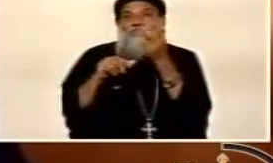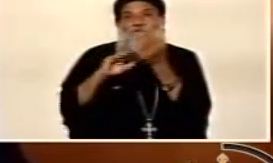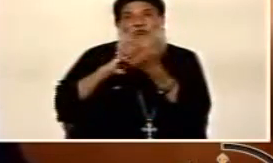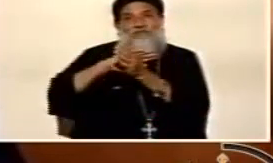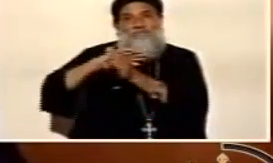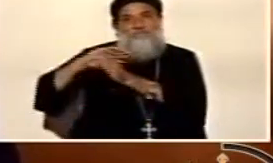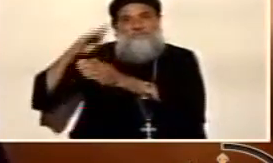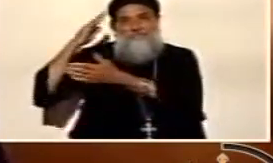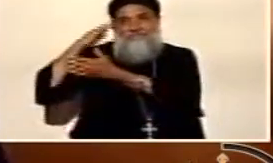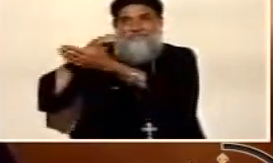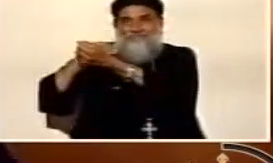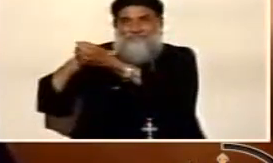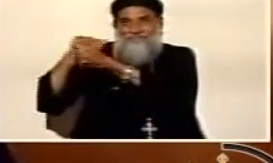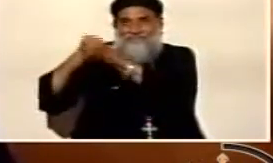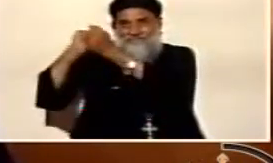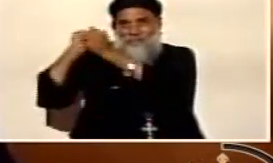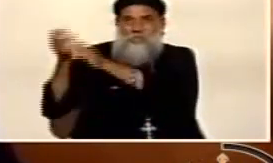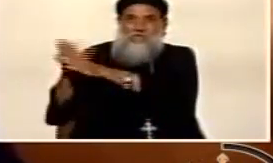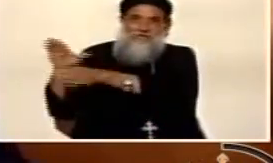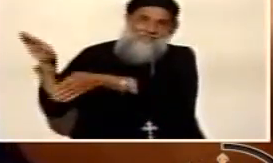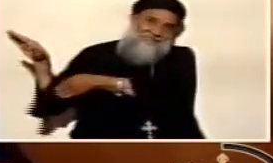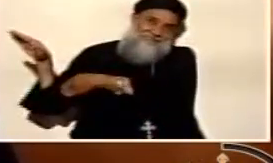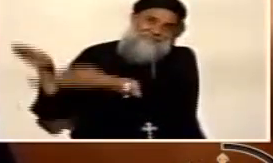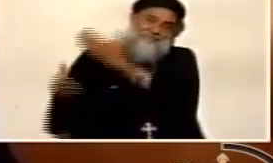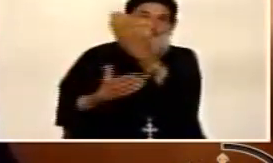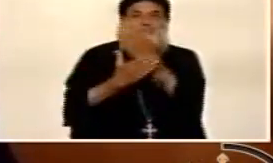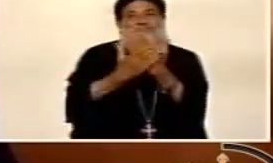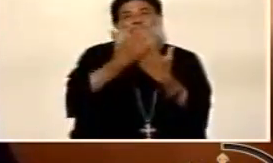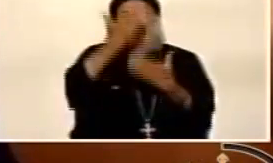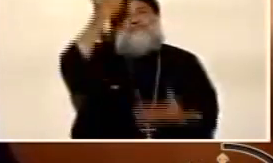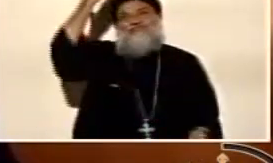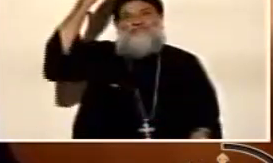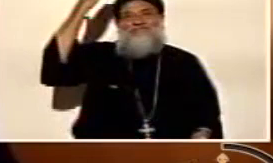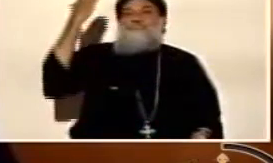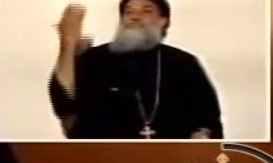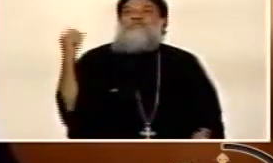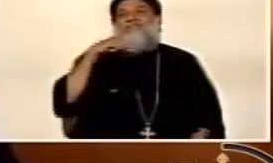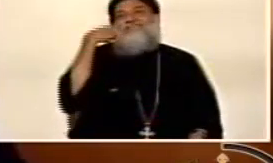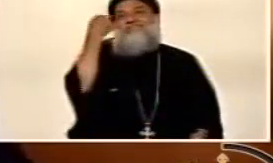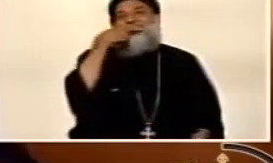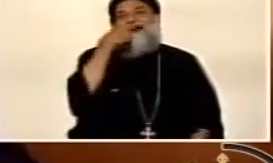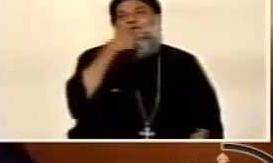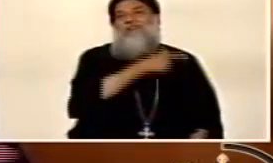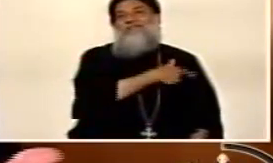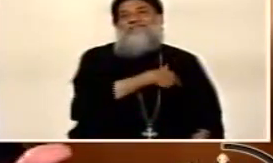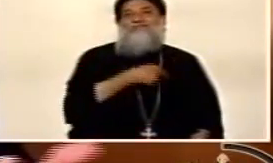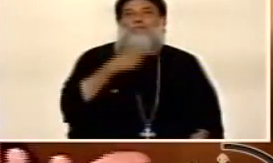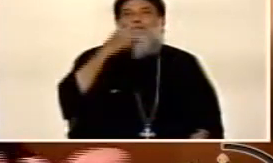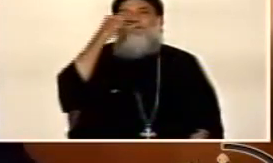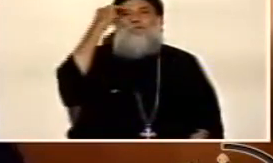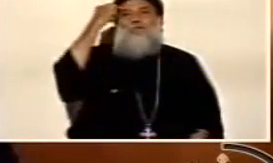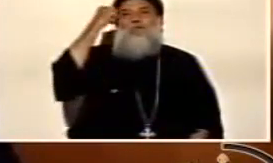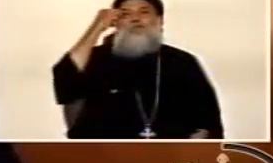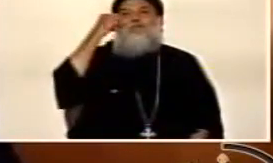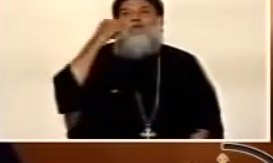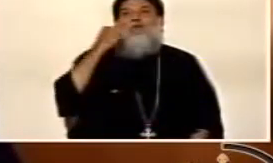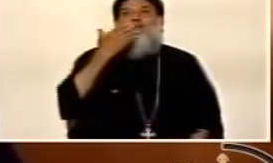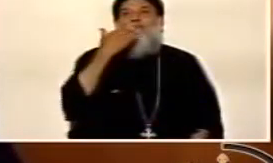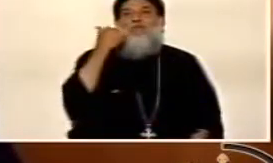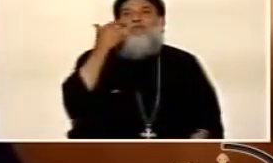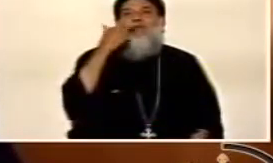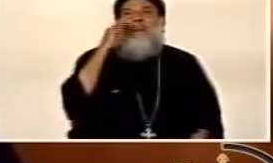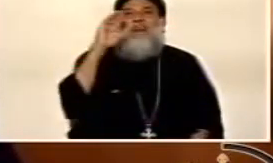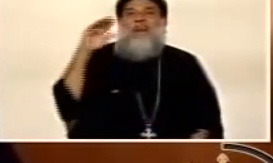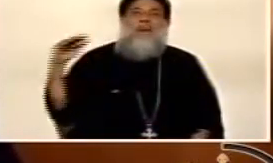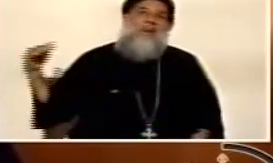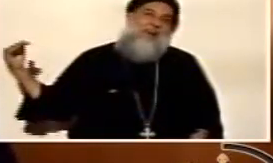محبته لله كخبرة جميلة هو قدمها في صورة كلمات حلوة سهلة